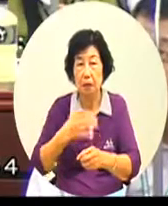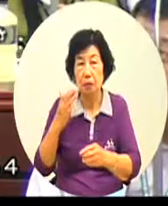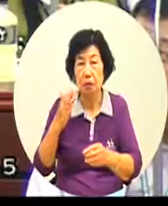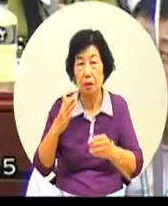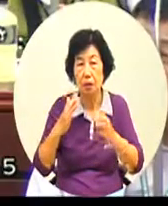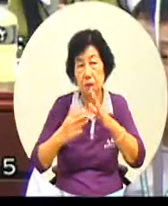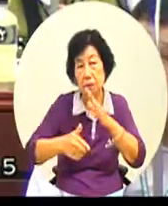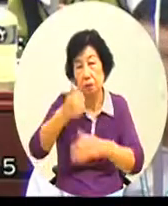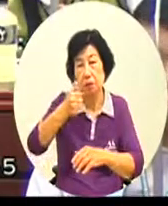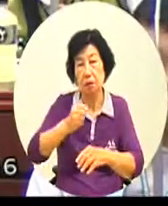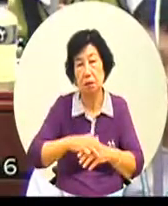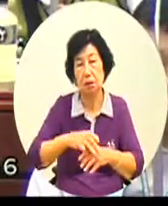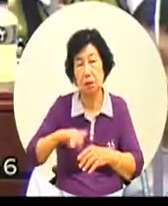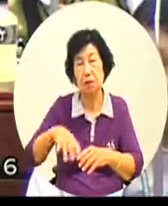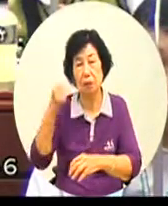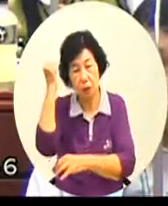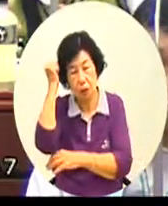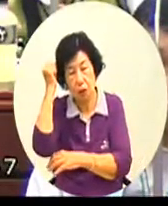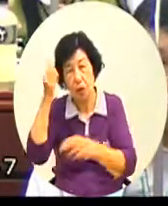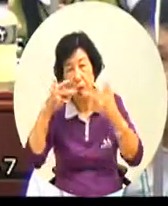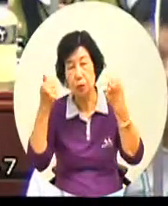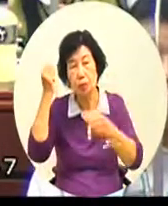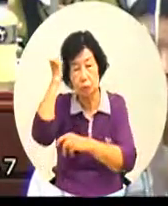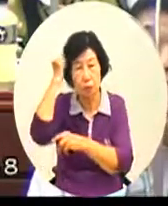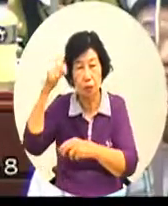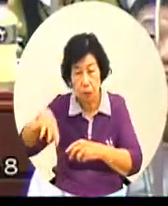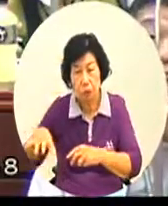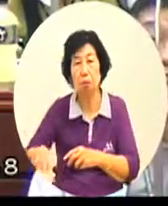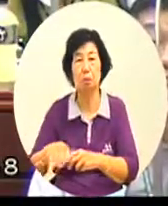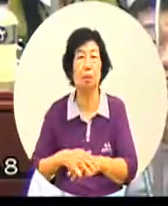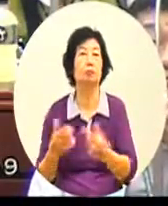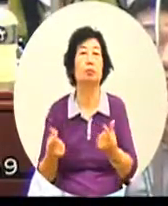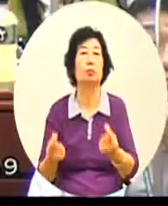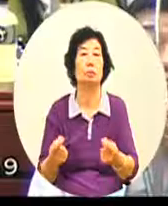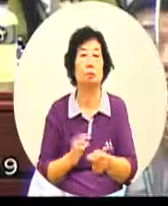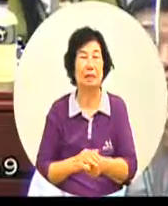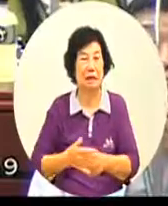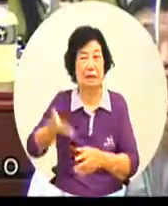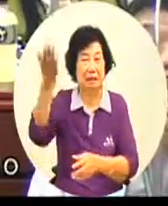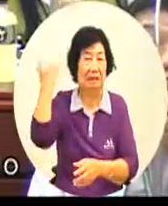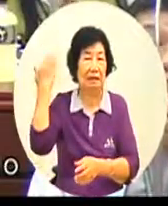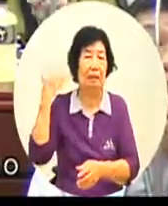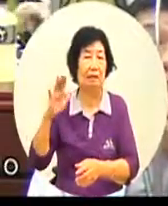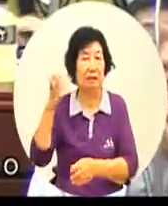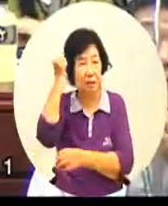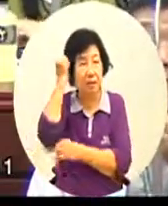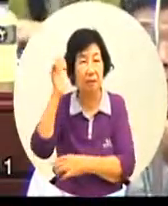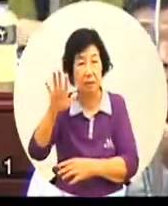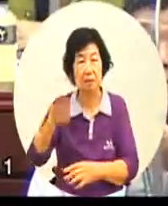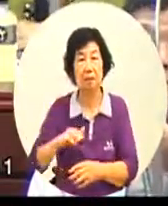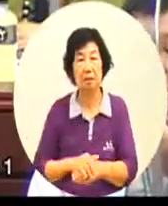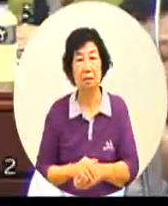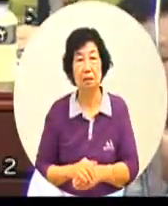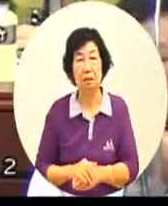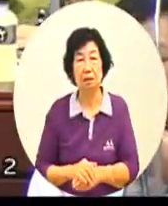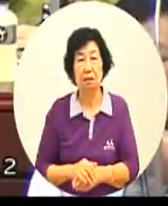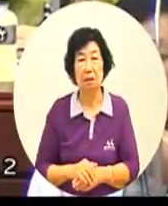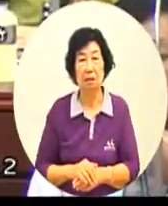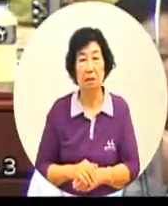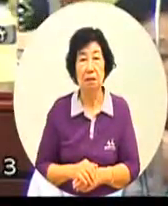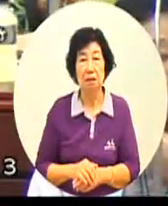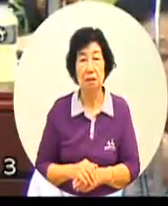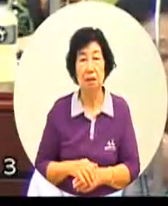族人就早就在那边了。那当时在 其实还要更早嘛。 哎，对，那当时就已经查报那个地方是属